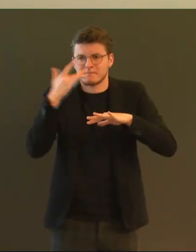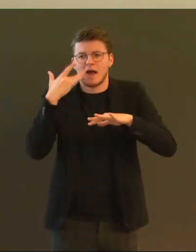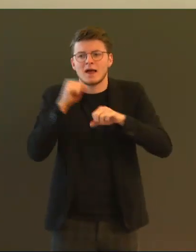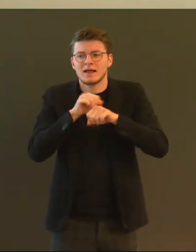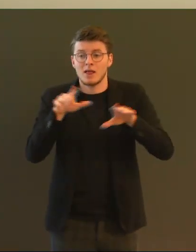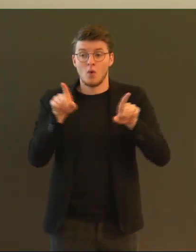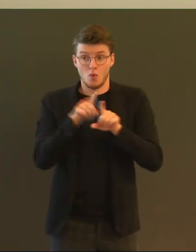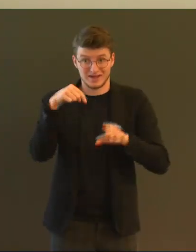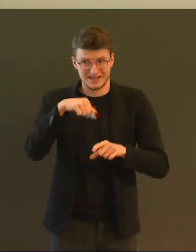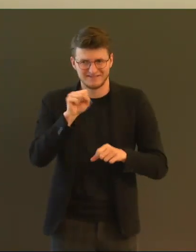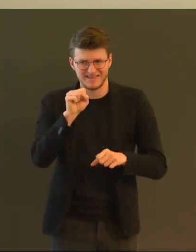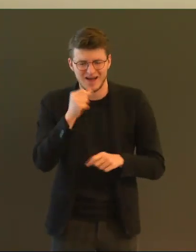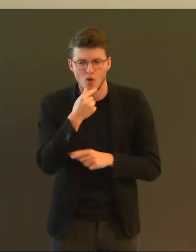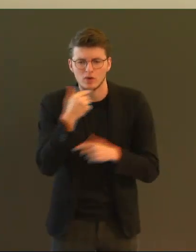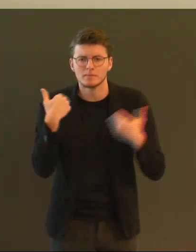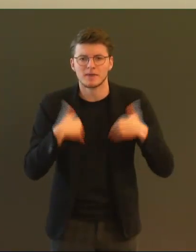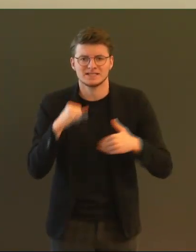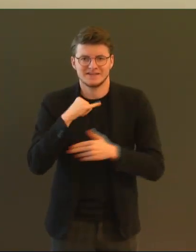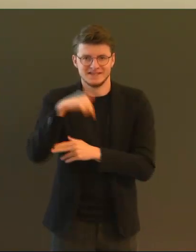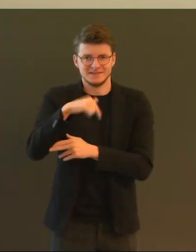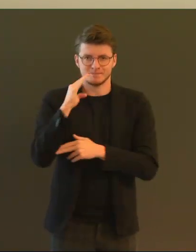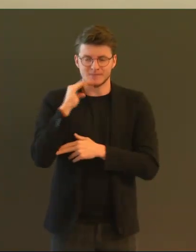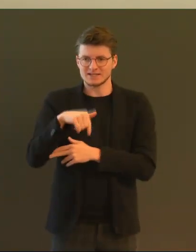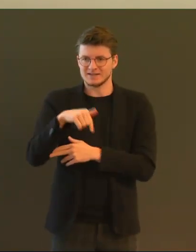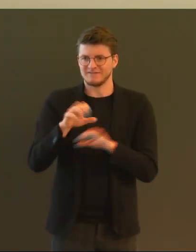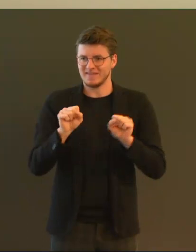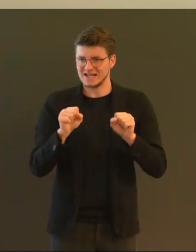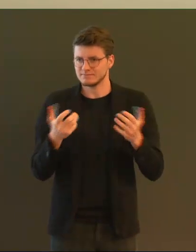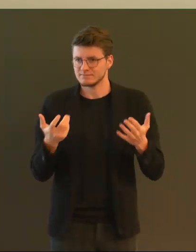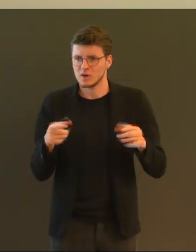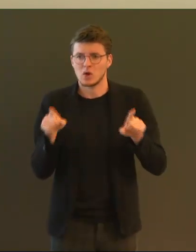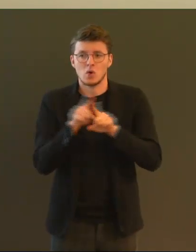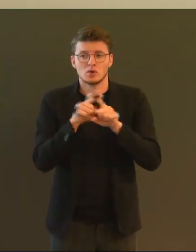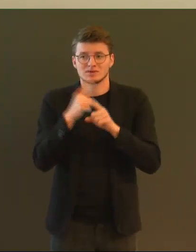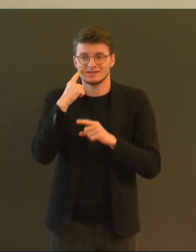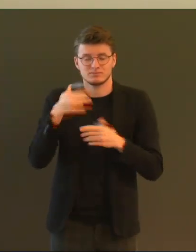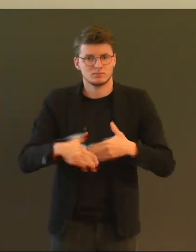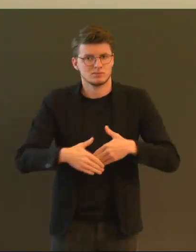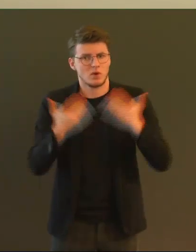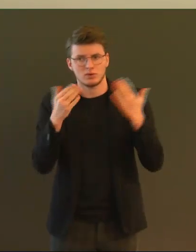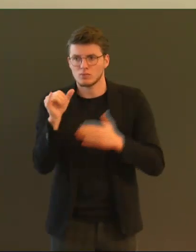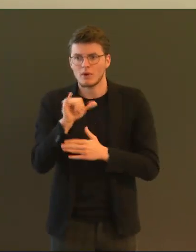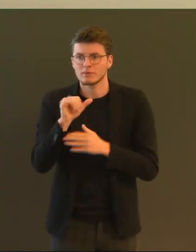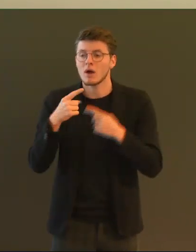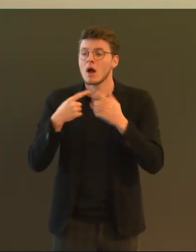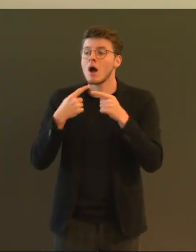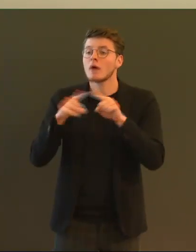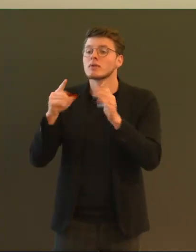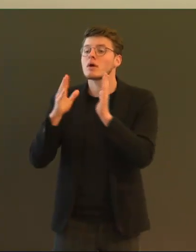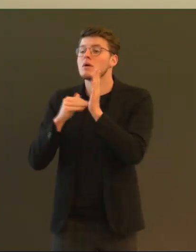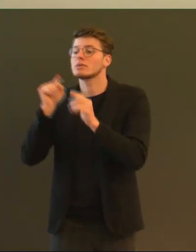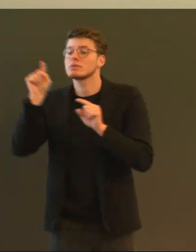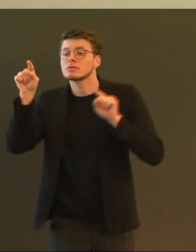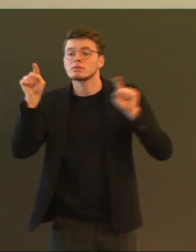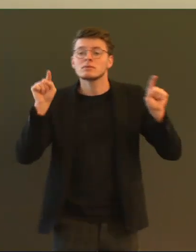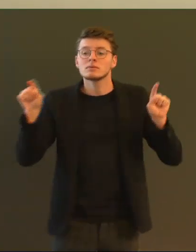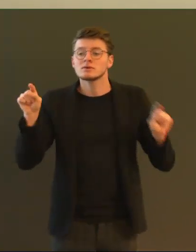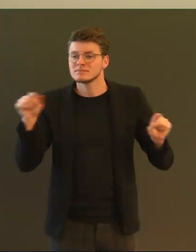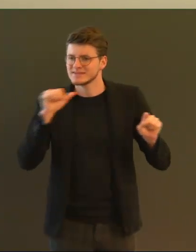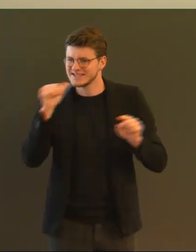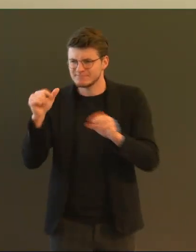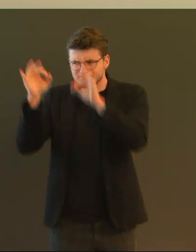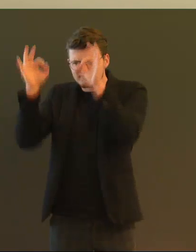wat andere landen een duidelijke onderschatting was van het aantal overlijdens omwille van COVID-19. Dit wordt